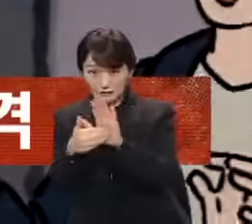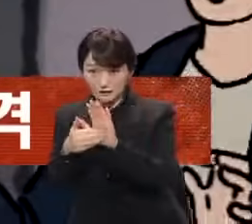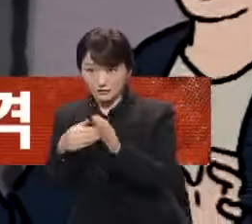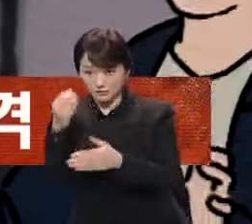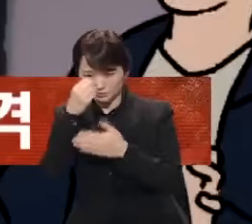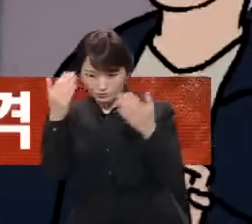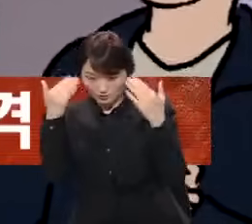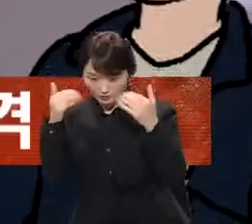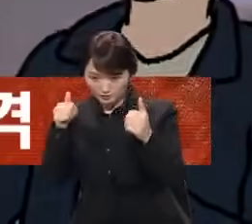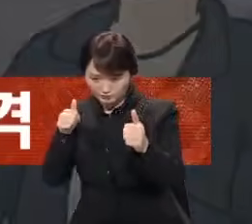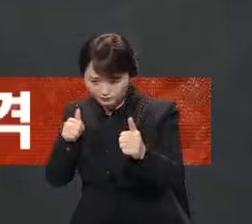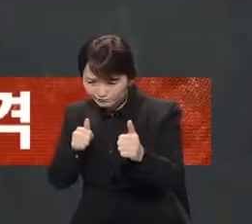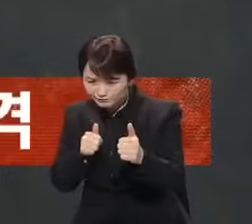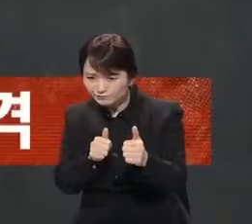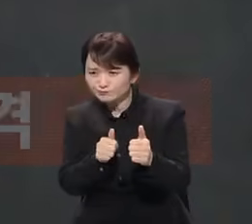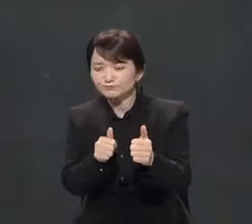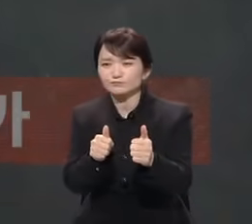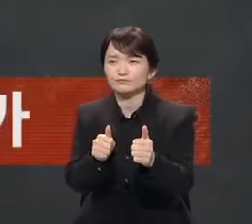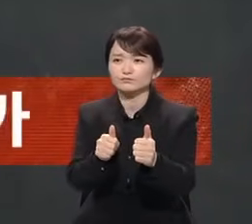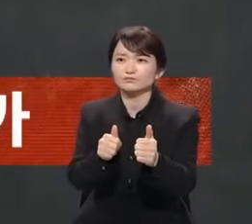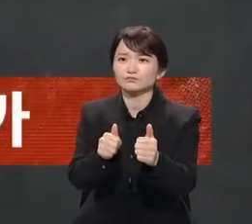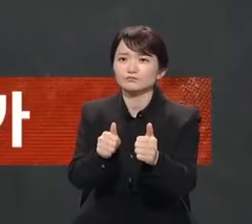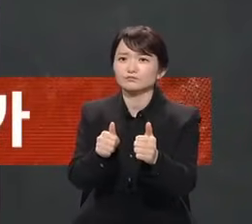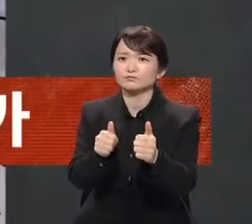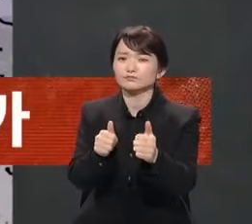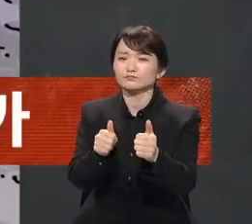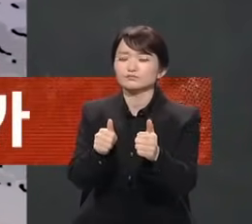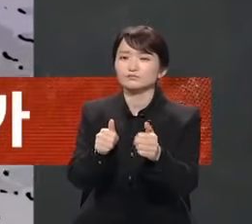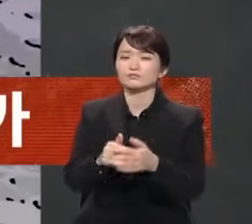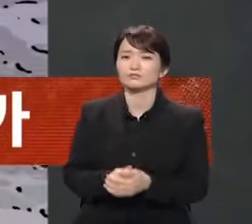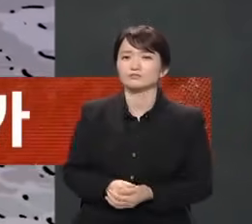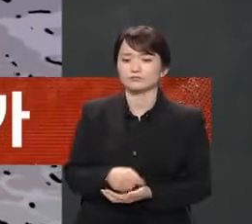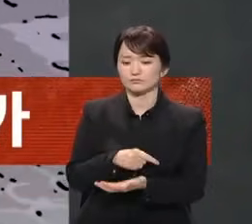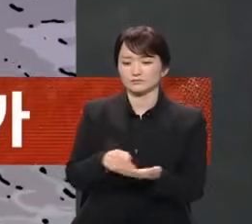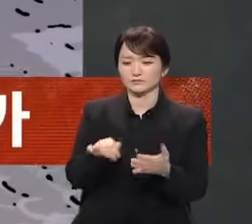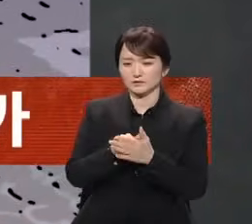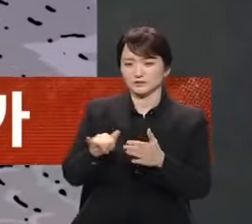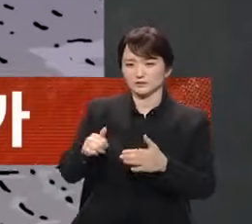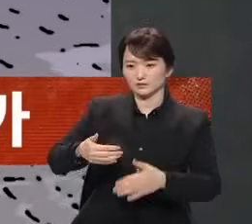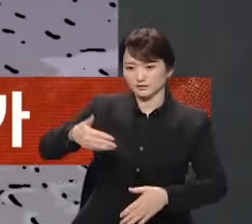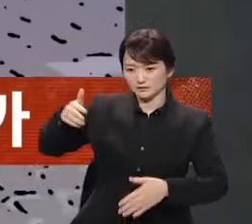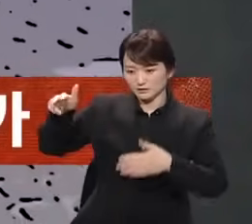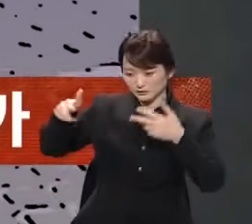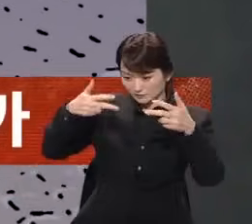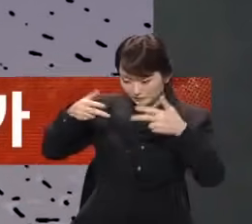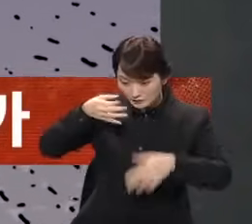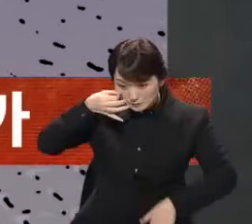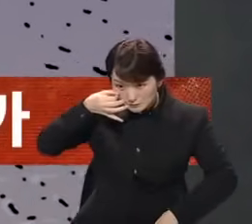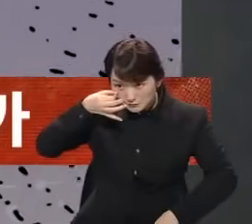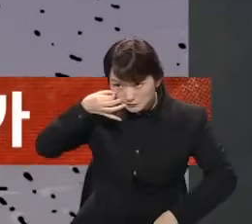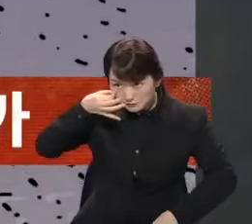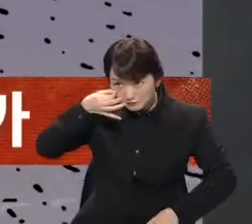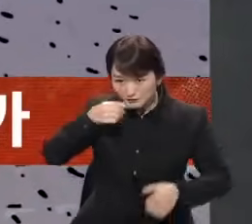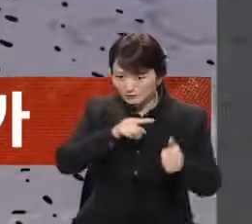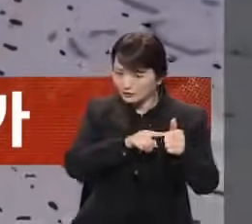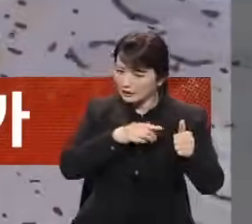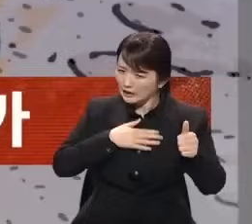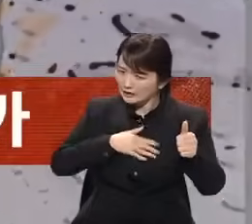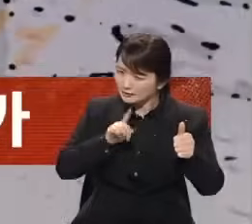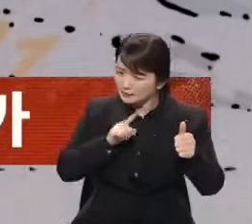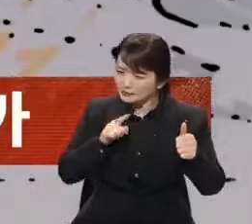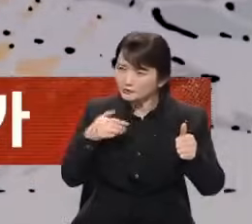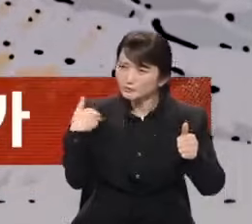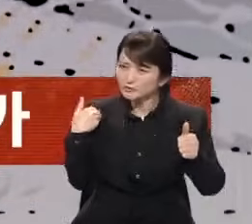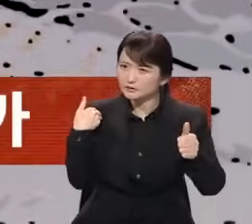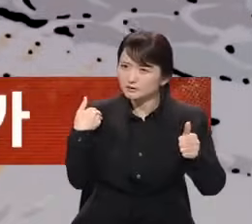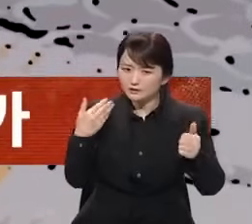안으로 일단 따라 들어갔습니다. 그런데 이 유족이 CCTV를 봤는데 그 유족에 따르면 가해자가 이걸 눈치를 챘던 건지 학교 안쪽에